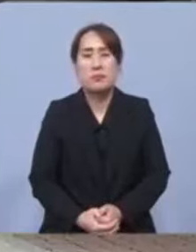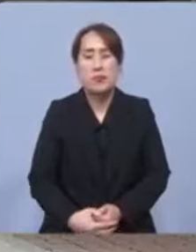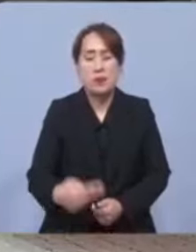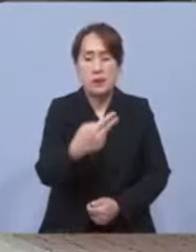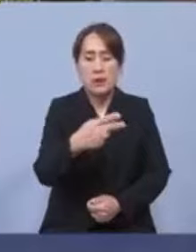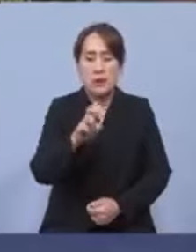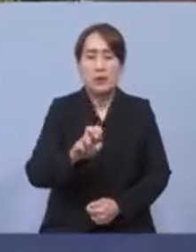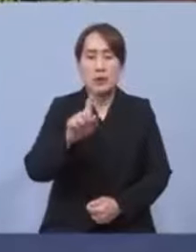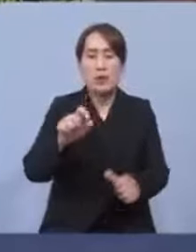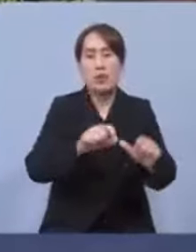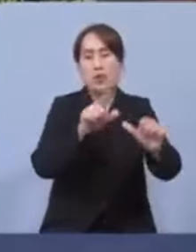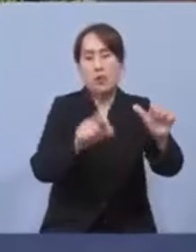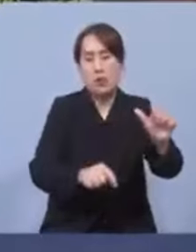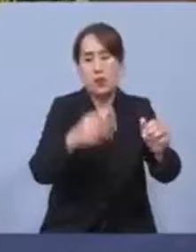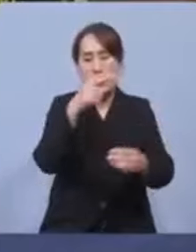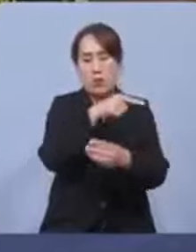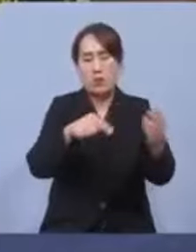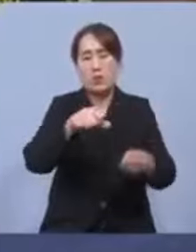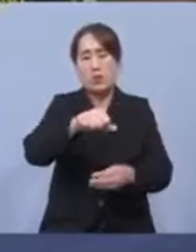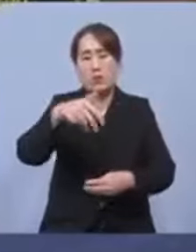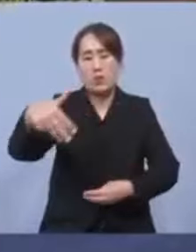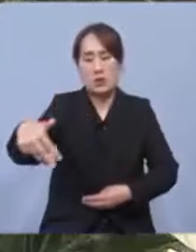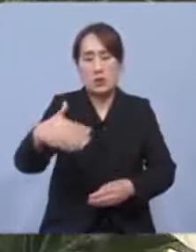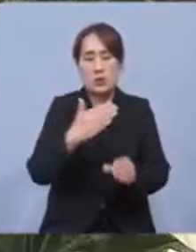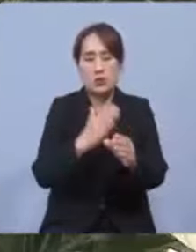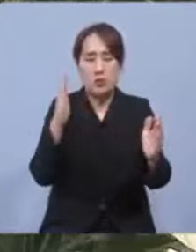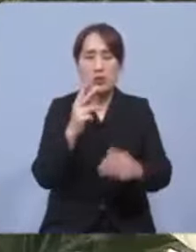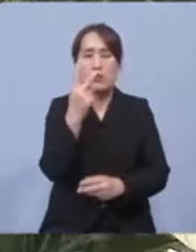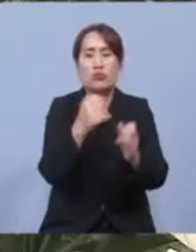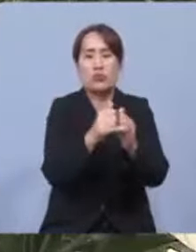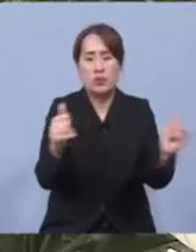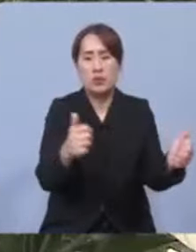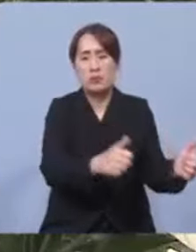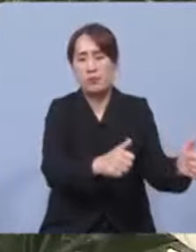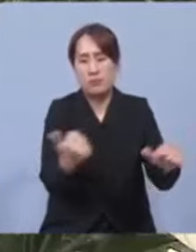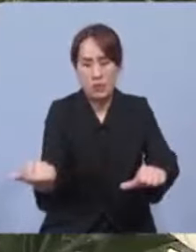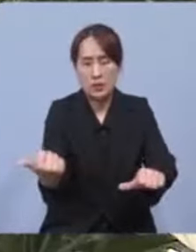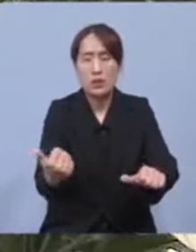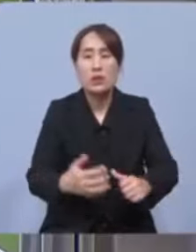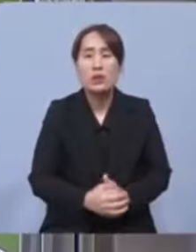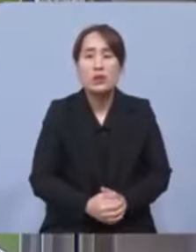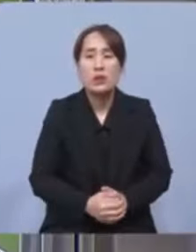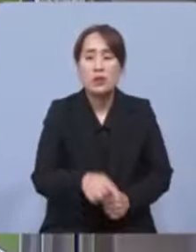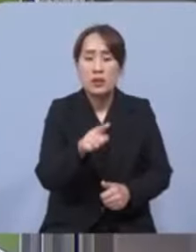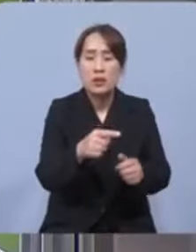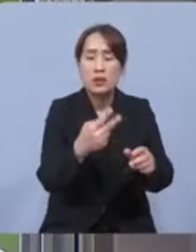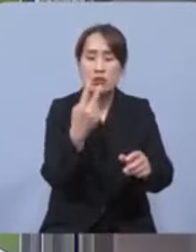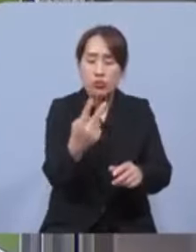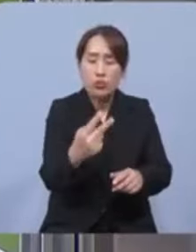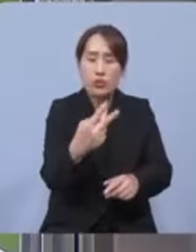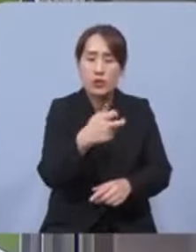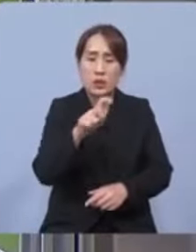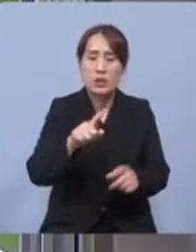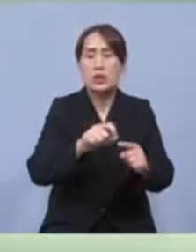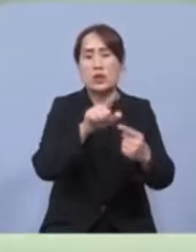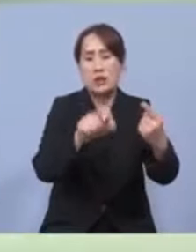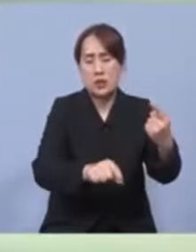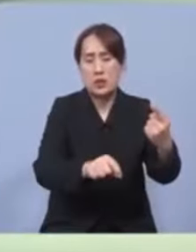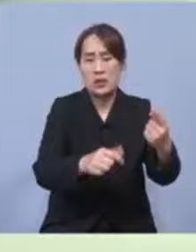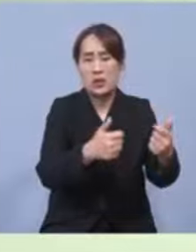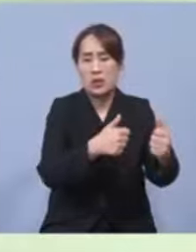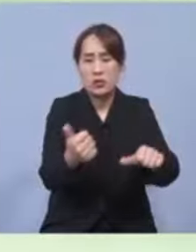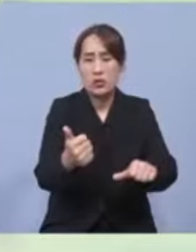2021년 5월 청주 오창에서 중학생 두명이 숨졌습니다 이들은 2021년 1월